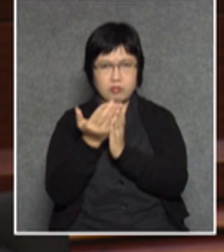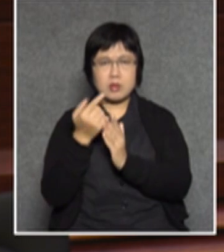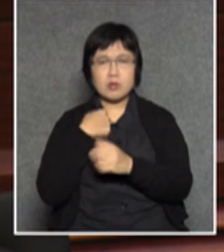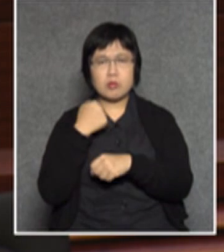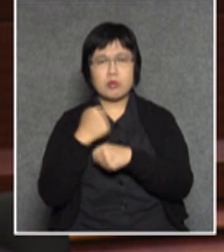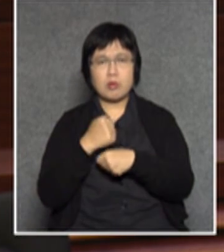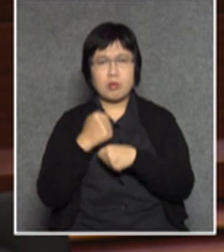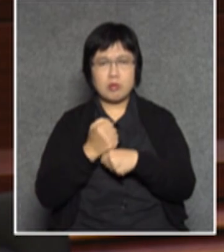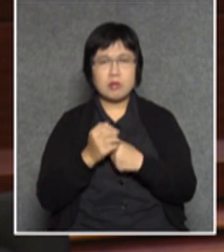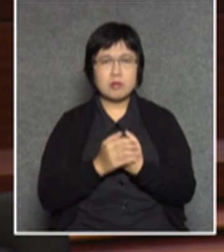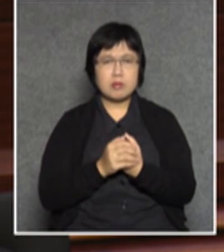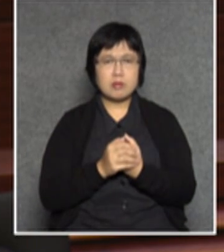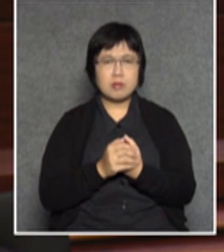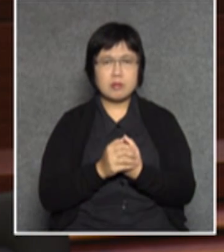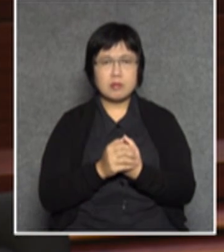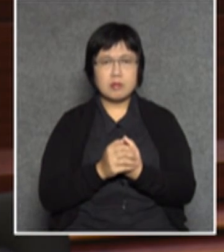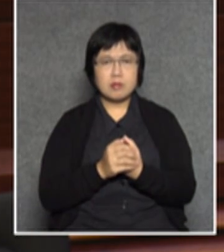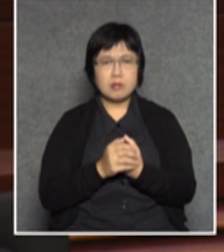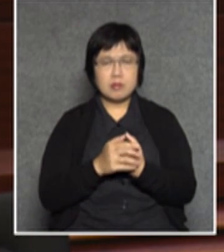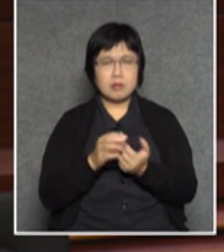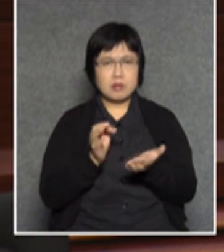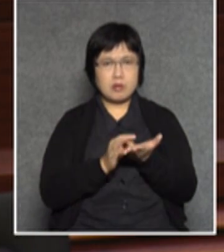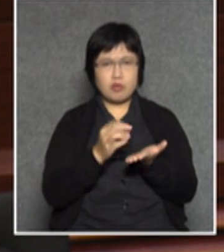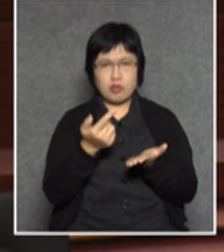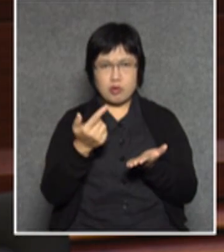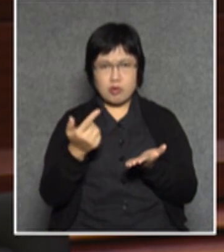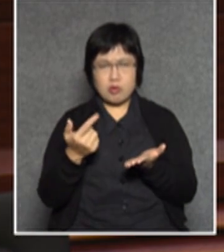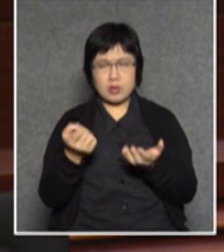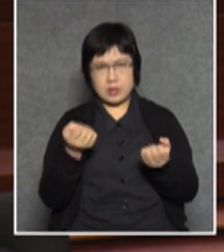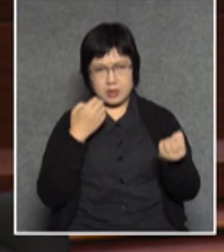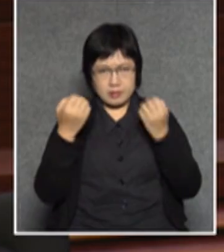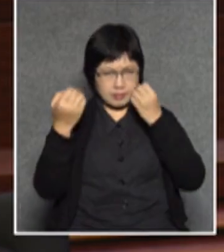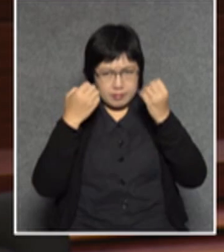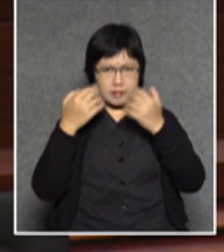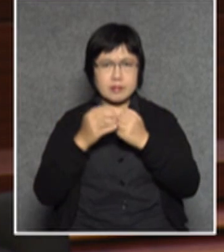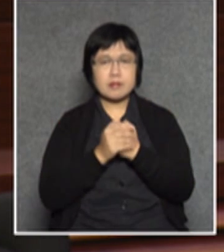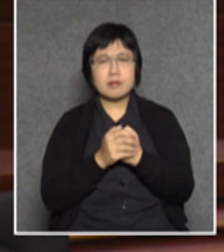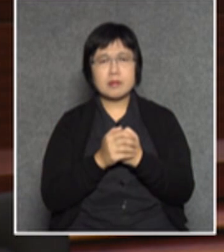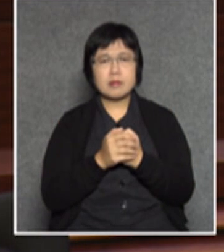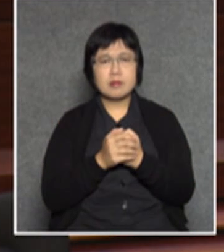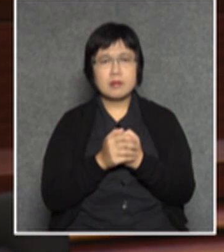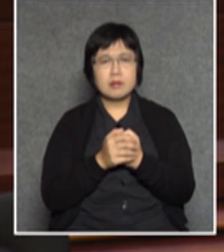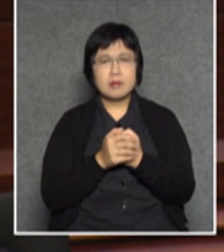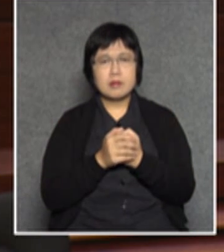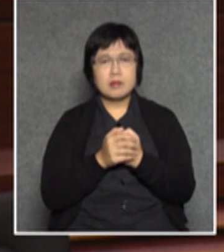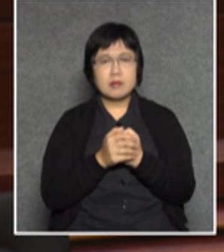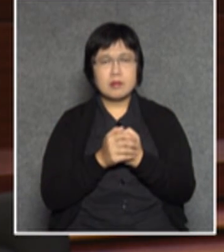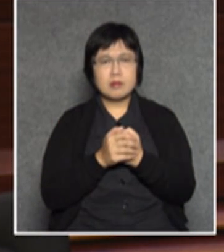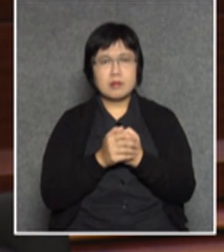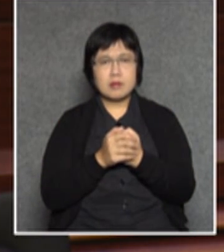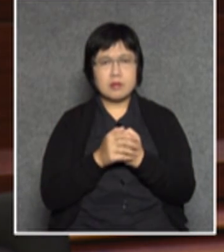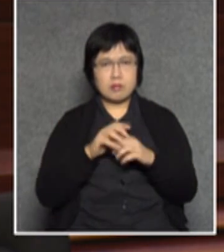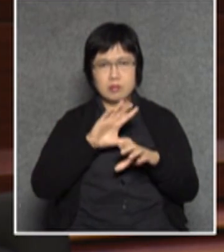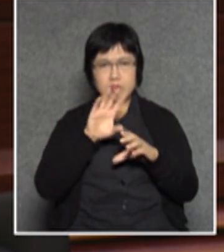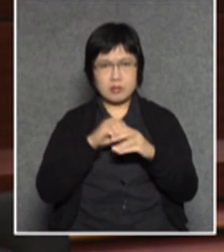嘅。根據好多其他地方俾我哋嘅意見咧，事實上嚟講咧，我哋嗰個主體整體嗰